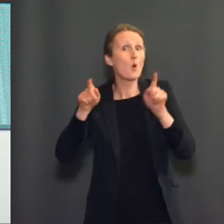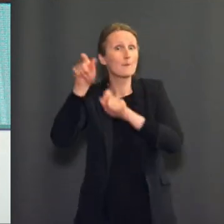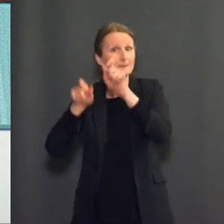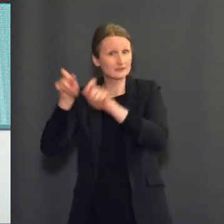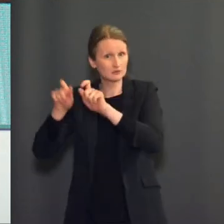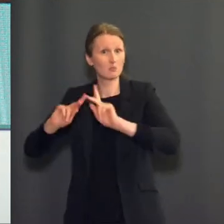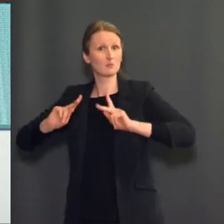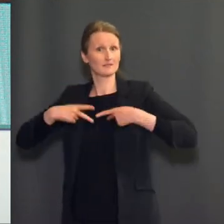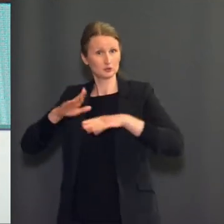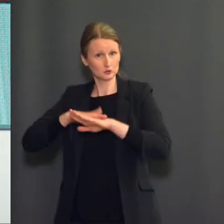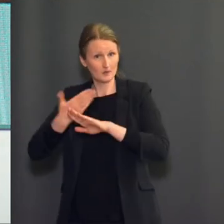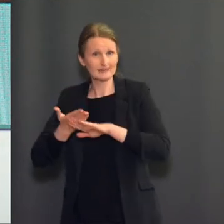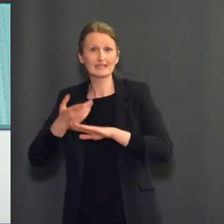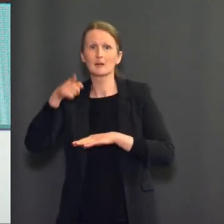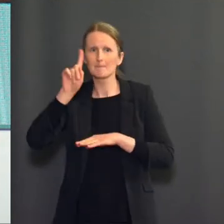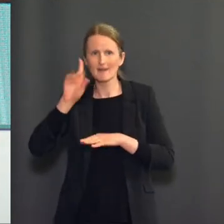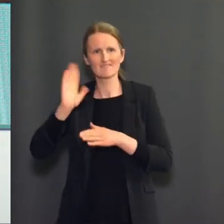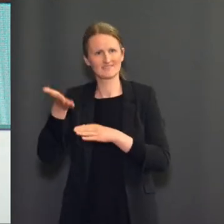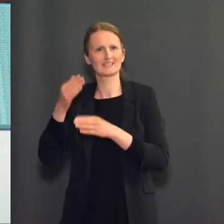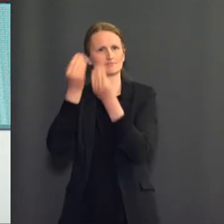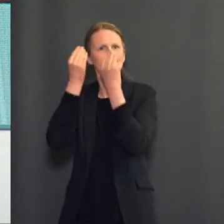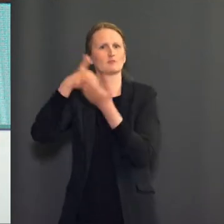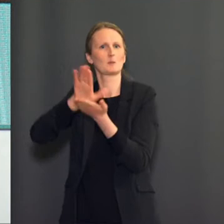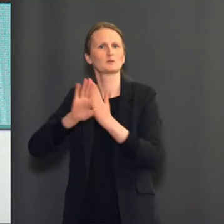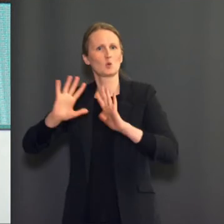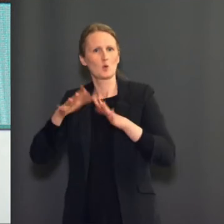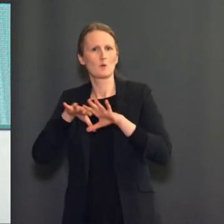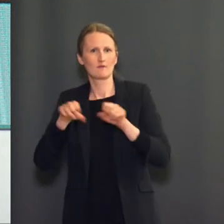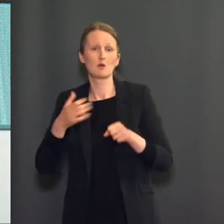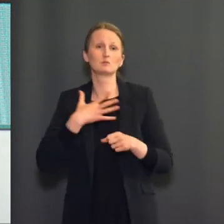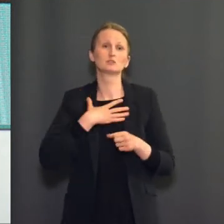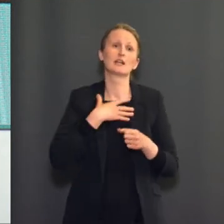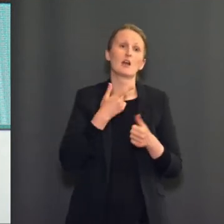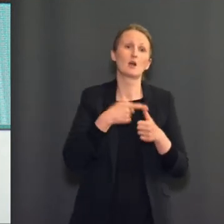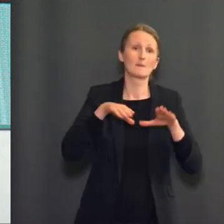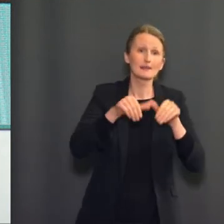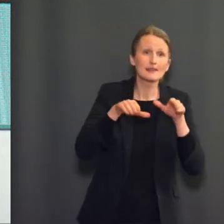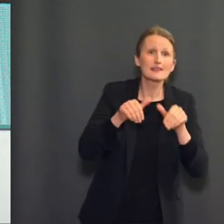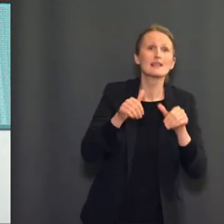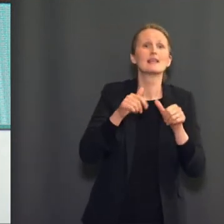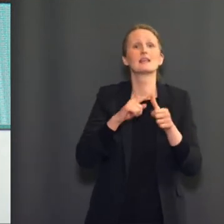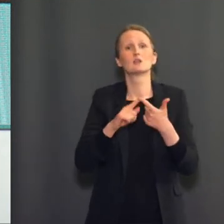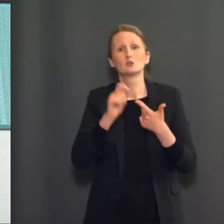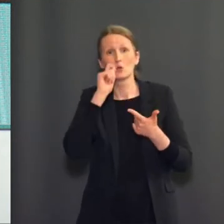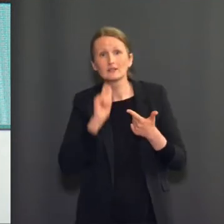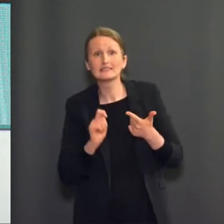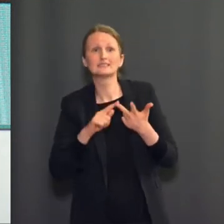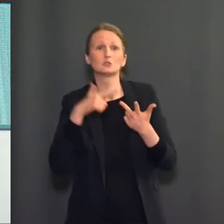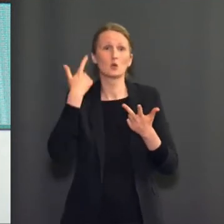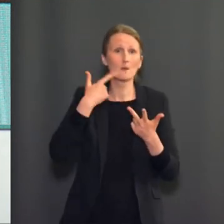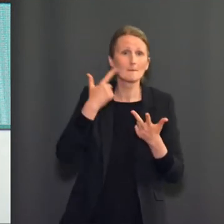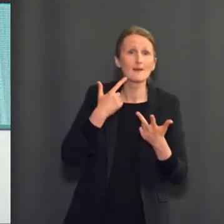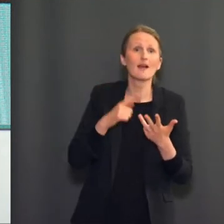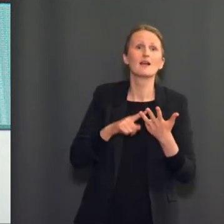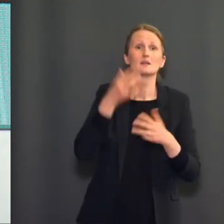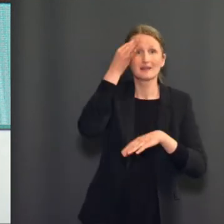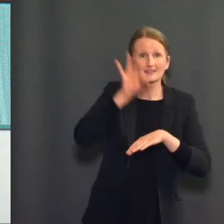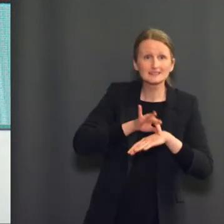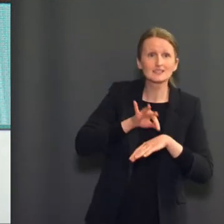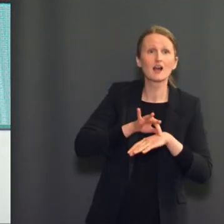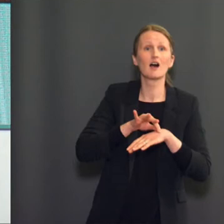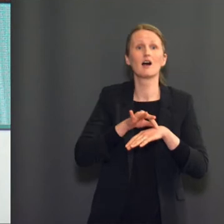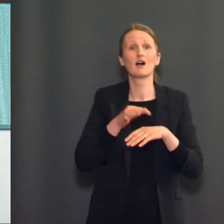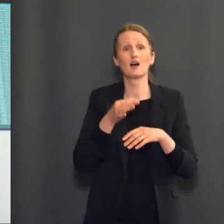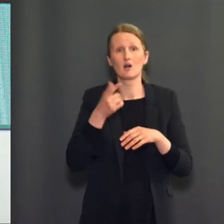sages-femmes, pharmaciens, dentistes, ambulanciers, étudiants en médecine ou en soins infirmiers.